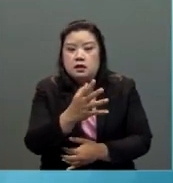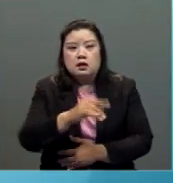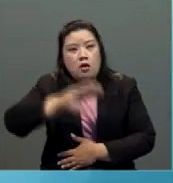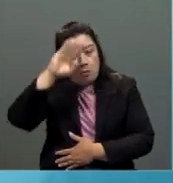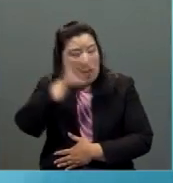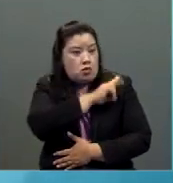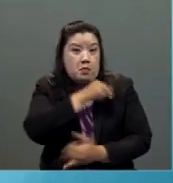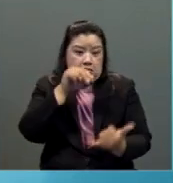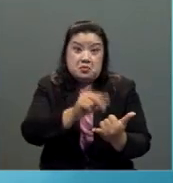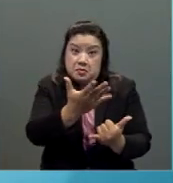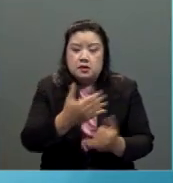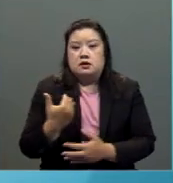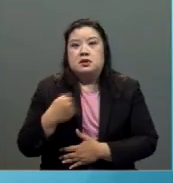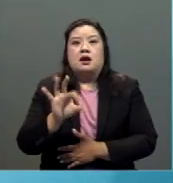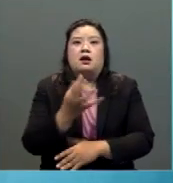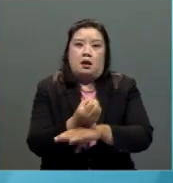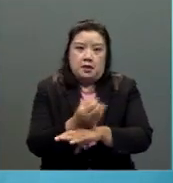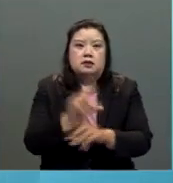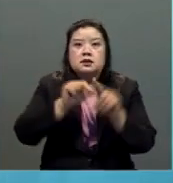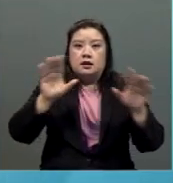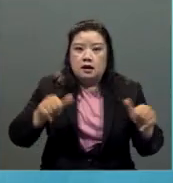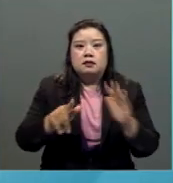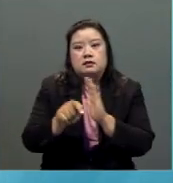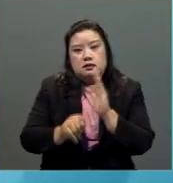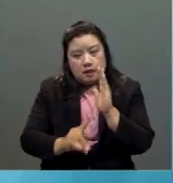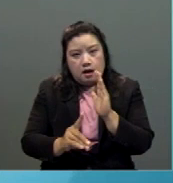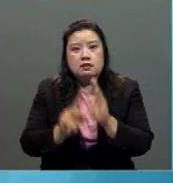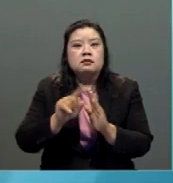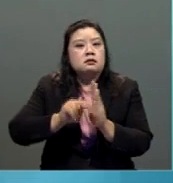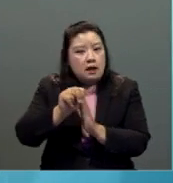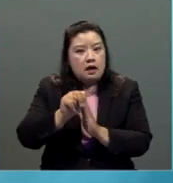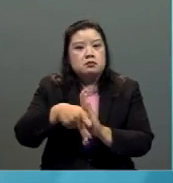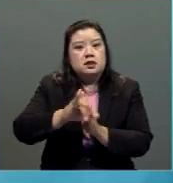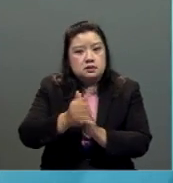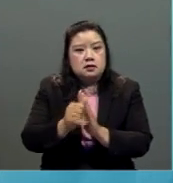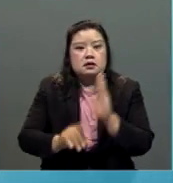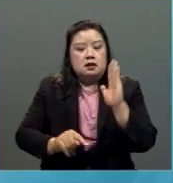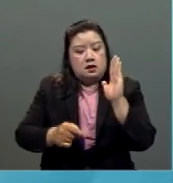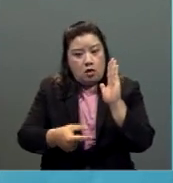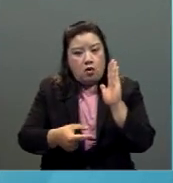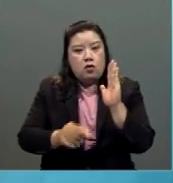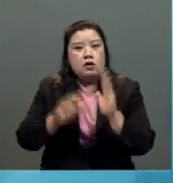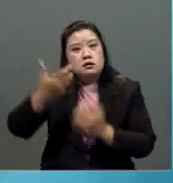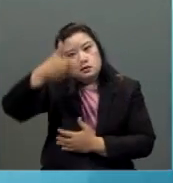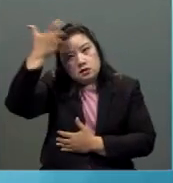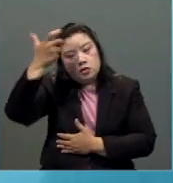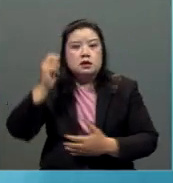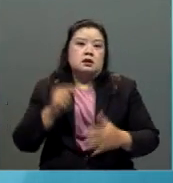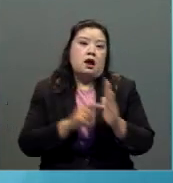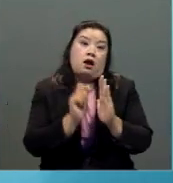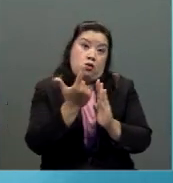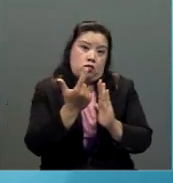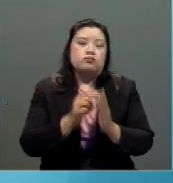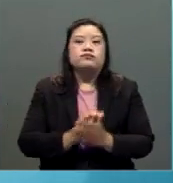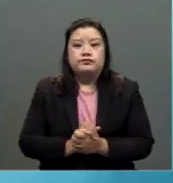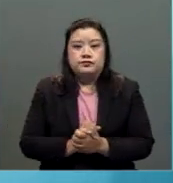ครับก็คือกำแพงเพชรชัยนาทตราดน่านบึงกาฬพิจิตรระนองสิงห์บุรีและอ่างทองเมื่อวานนี้มีราย